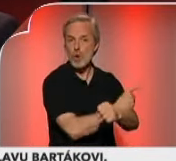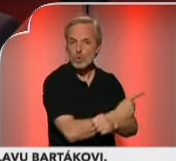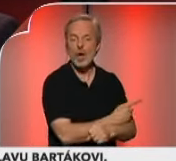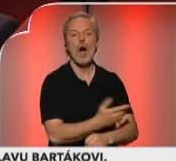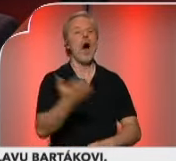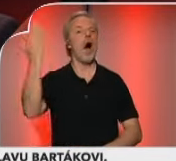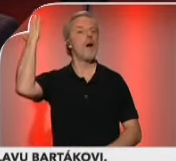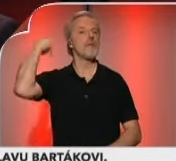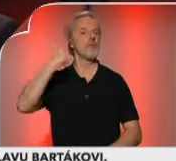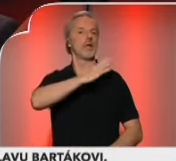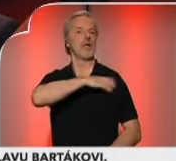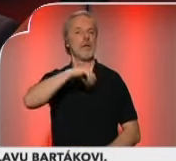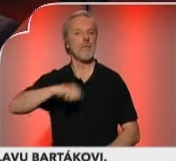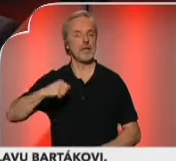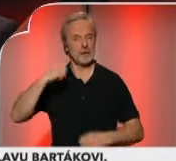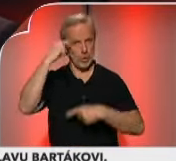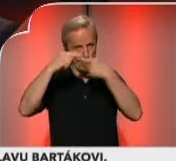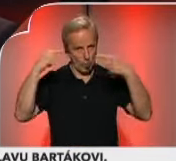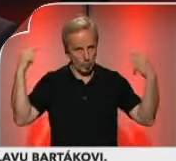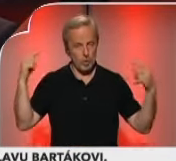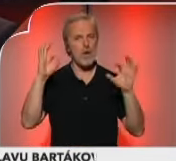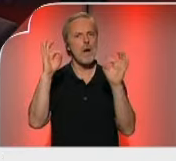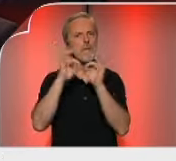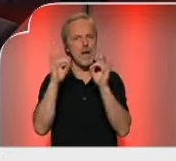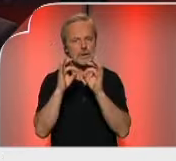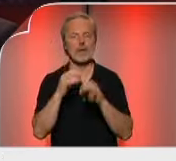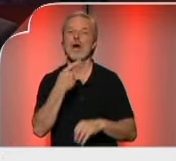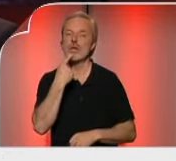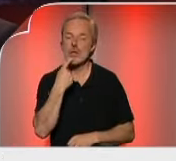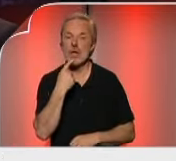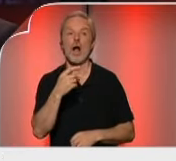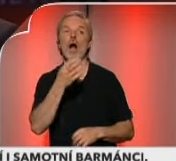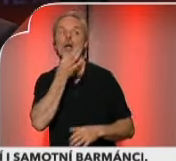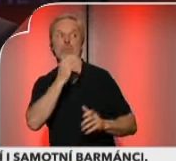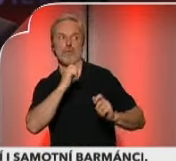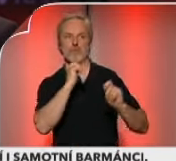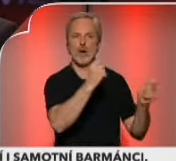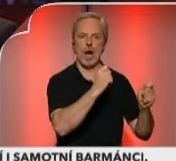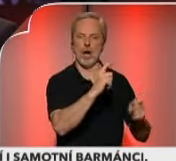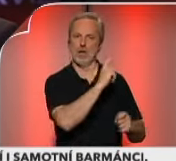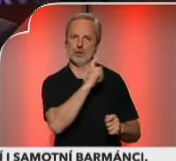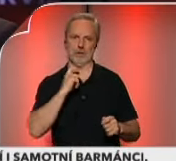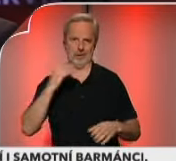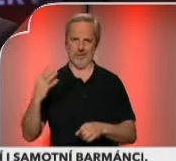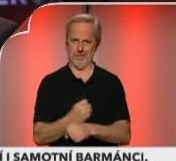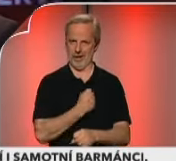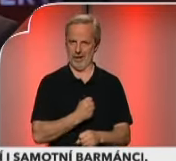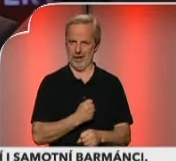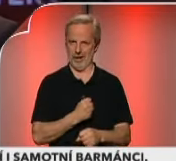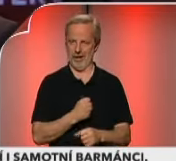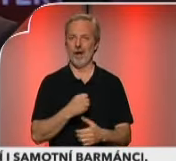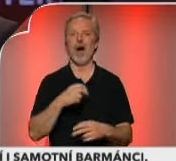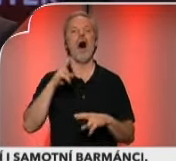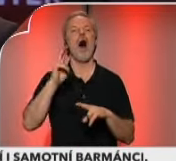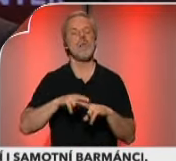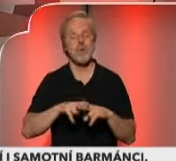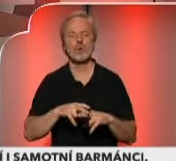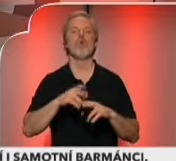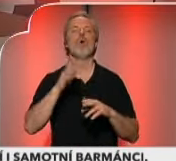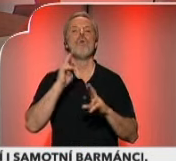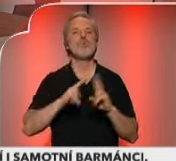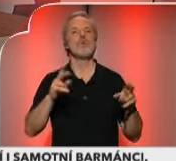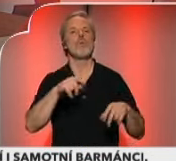Jiří besr od otevřeně řekl že v takovém případě by církve uspěly a se vším a netýkalo by se to pak už jenom majetku v držení státu